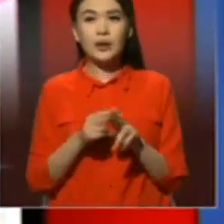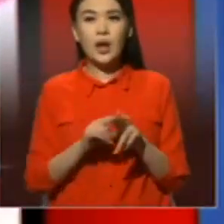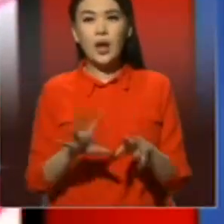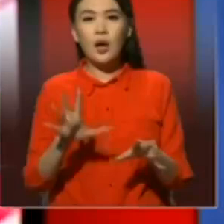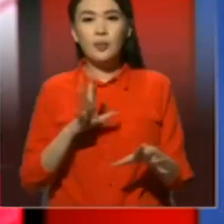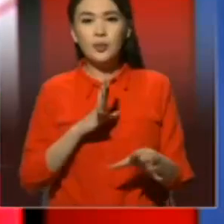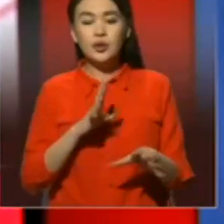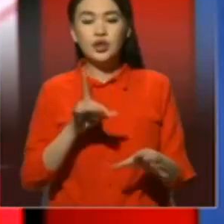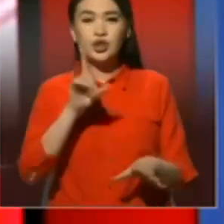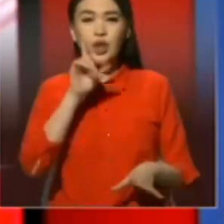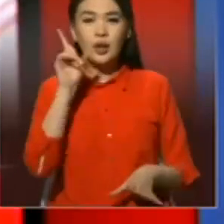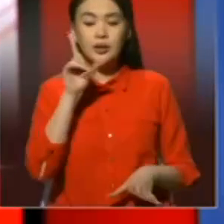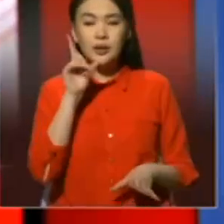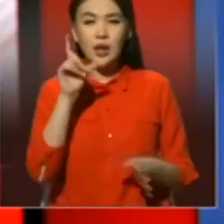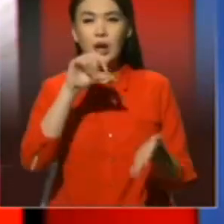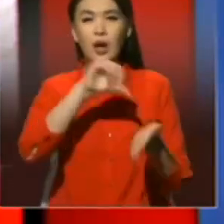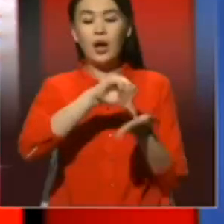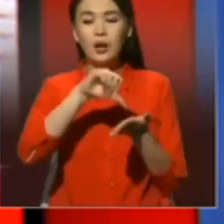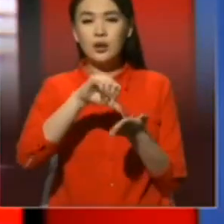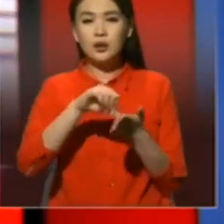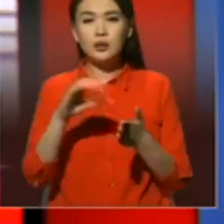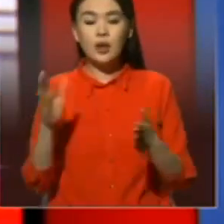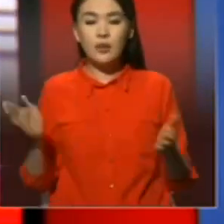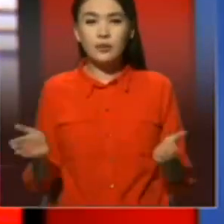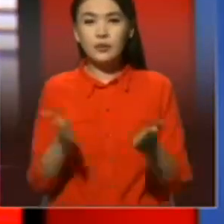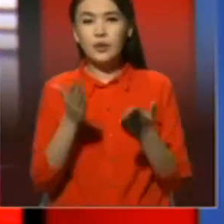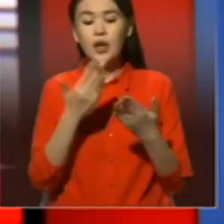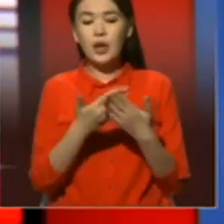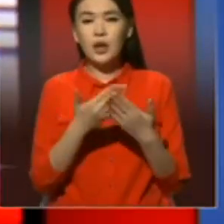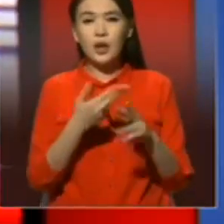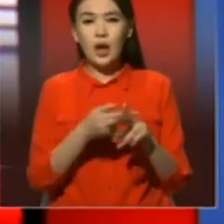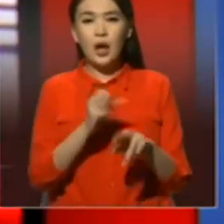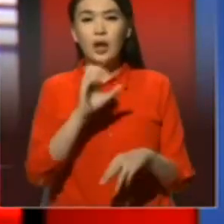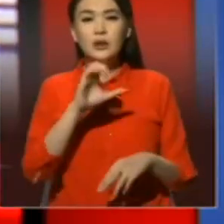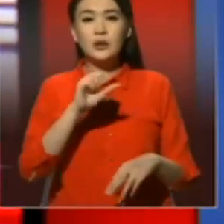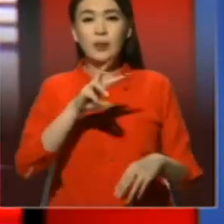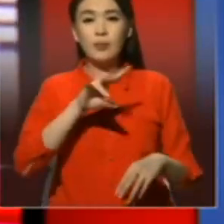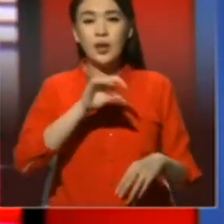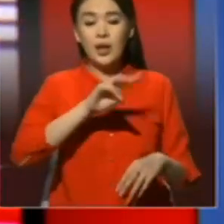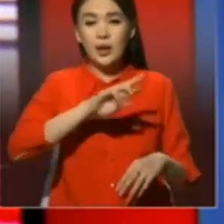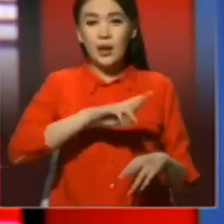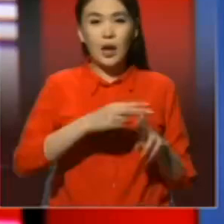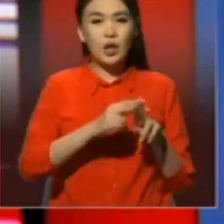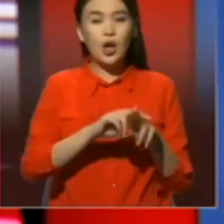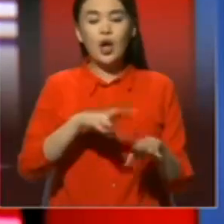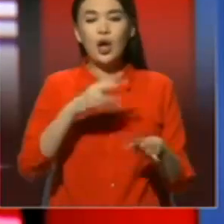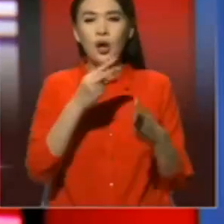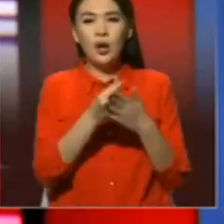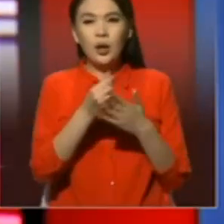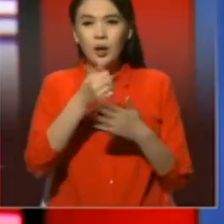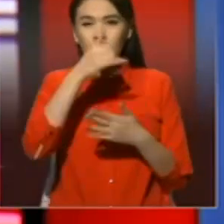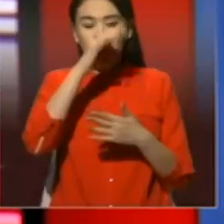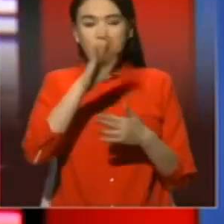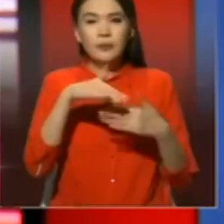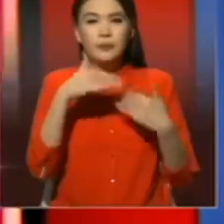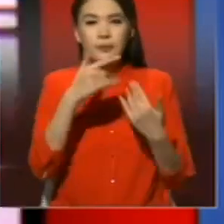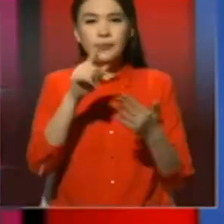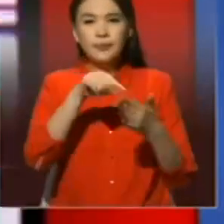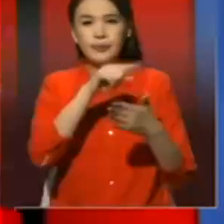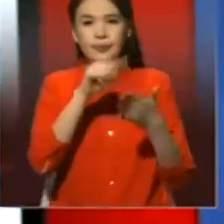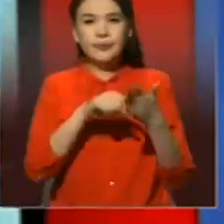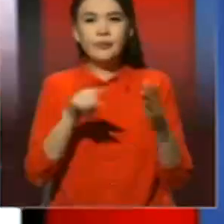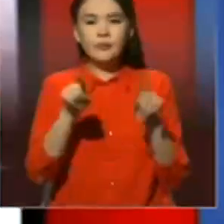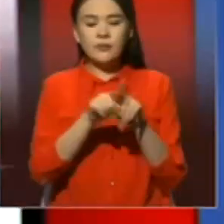талантты сондай бір жастар бар, соларды шығарады басқа ұйымдармен. Ал ассамблея жағынан оның бәрін төлей алмайды. Жаңа сұрағыңызды өте дұрыс